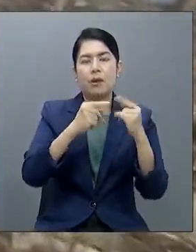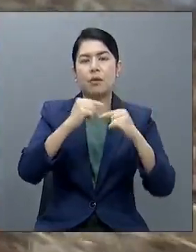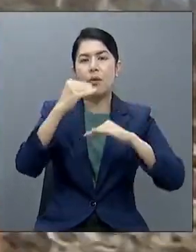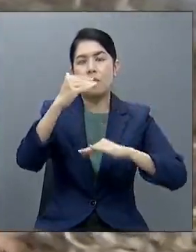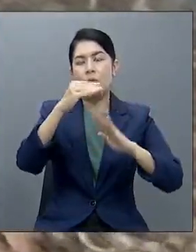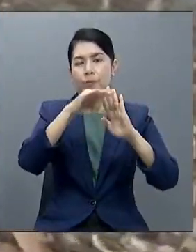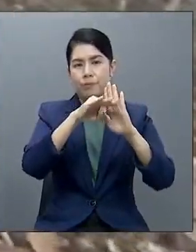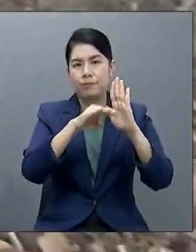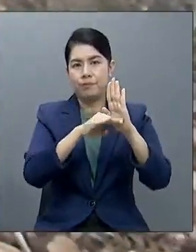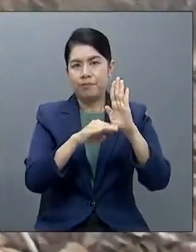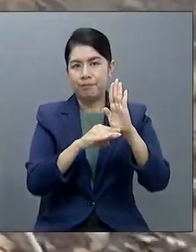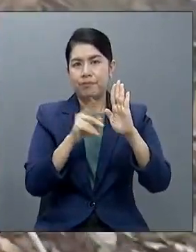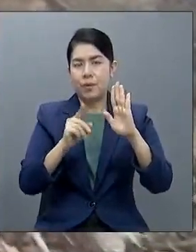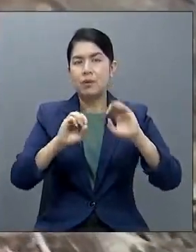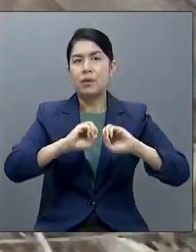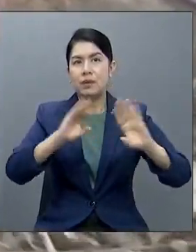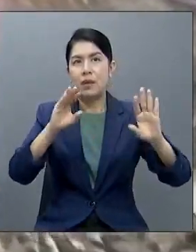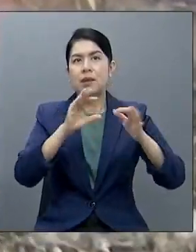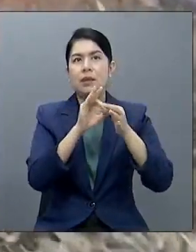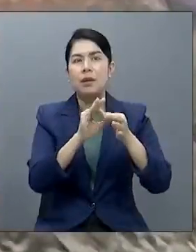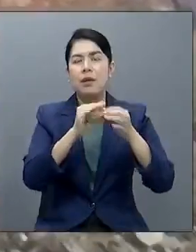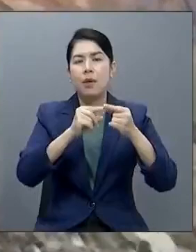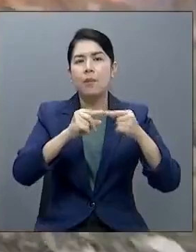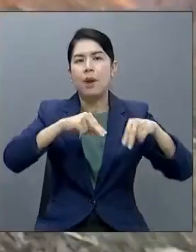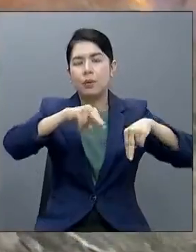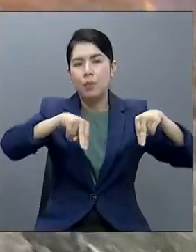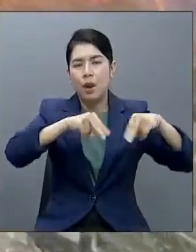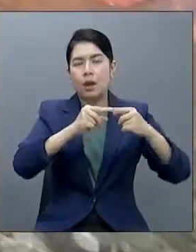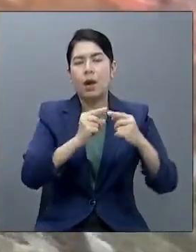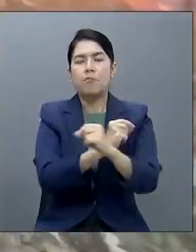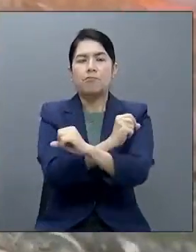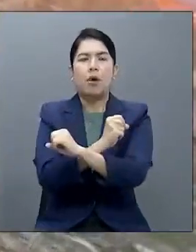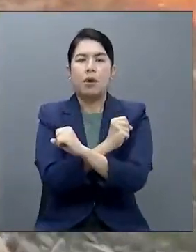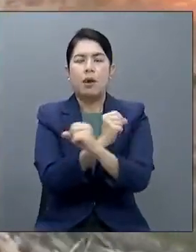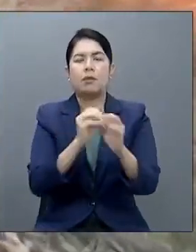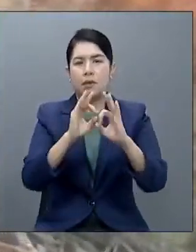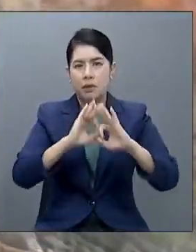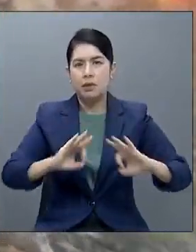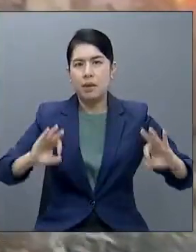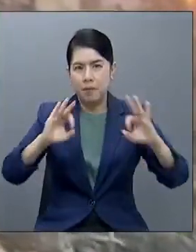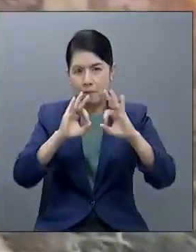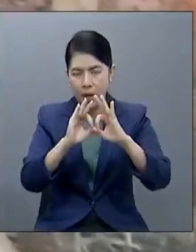นพร้อมย้ำว่าการจัดการไฟหัวใจอยู่ที่การมีส่วนร่วมของประชาชนค่ะ